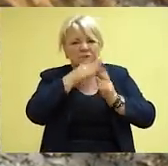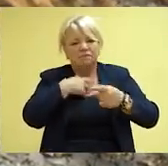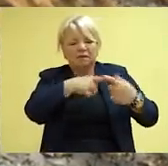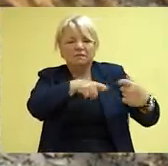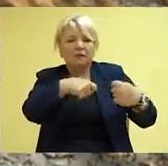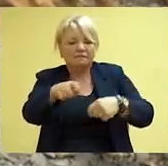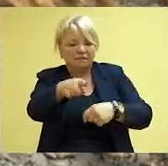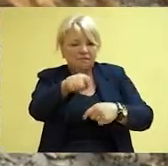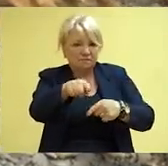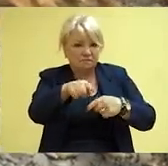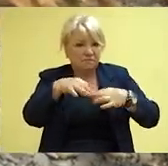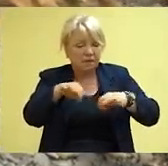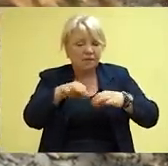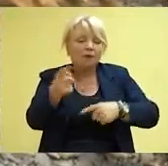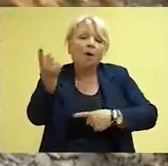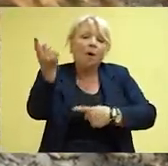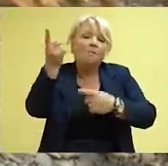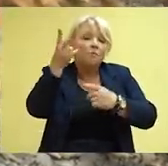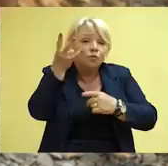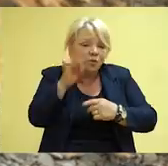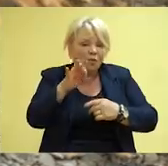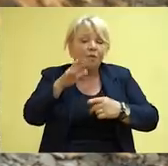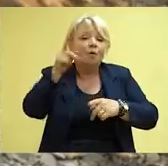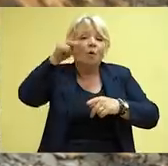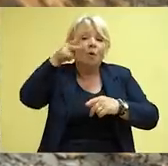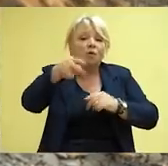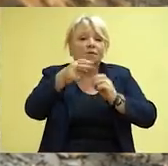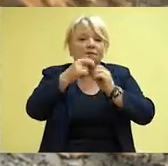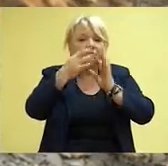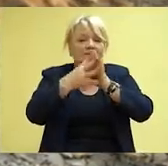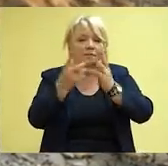გარკვეული მიზეზების გამო და 2018-ში ისევ დავიბრუნე.